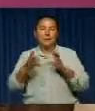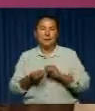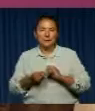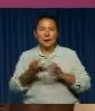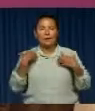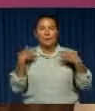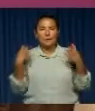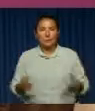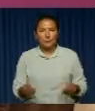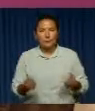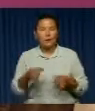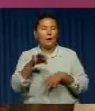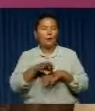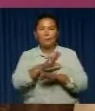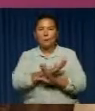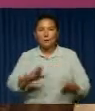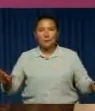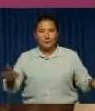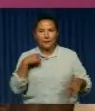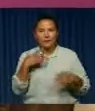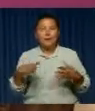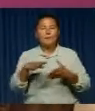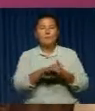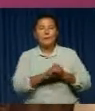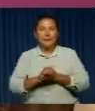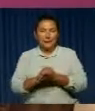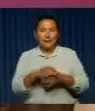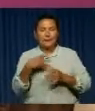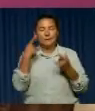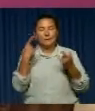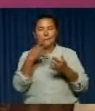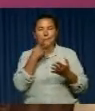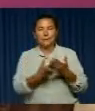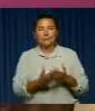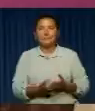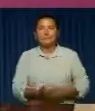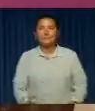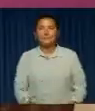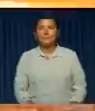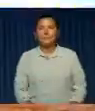Аман сау болыңыздар, ауырмаңыздар, індетті бірге жеңе білейік. Келесі эфирде дидарласқанша.